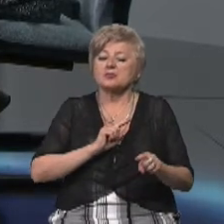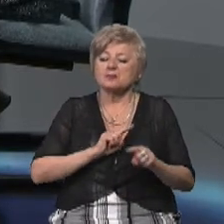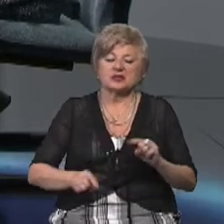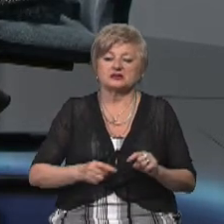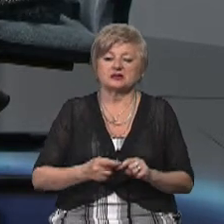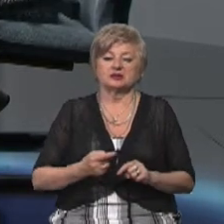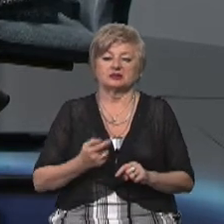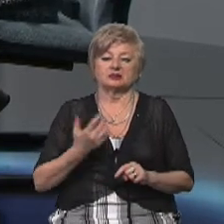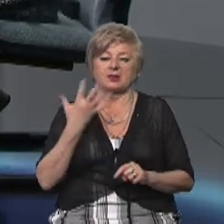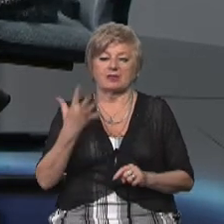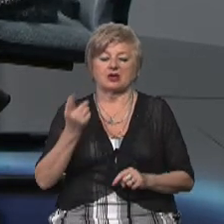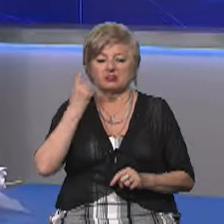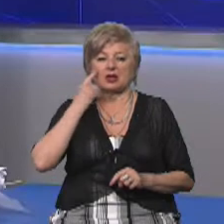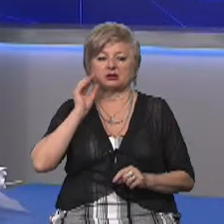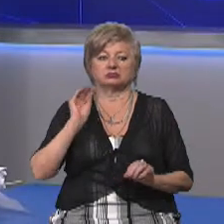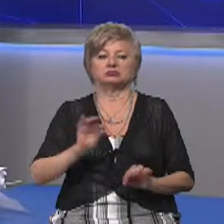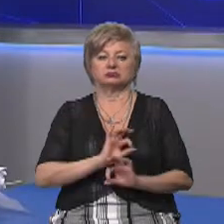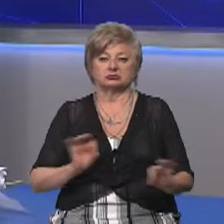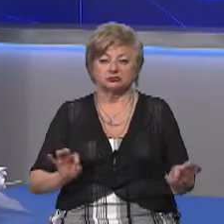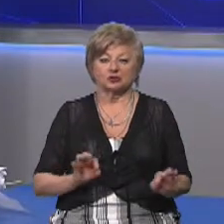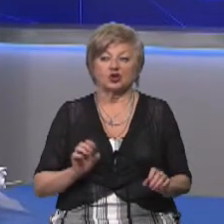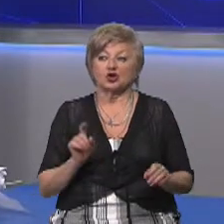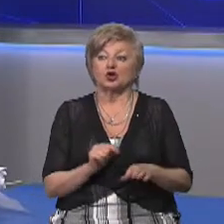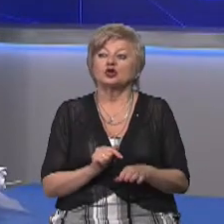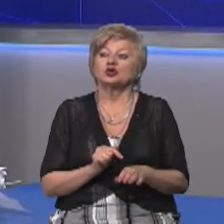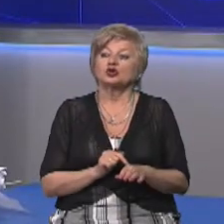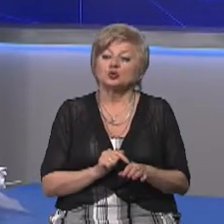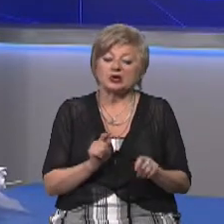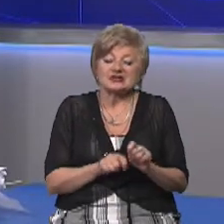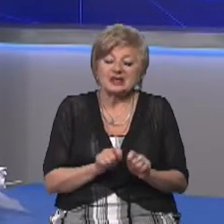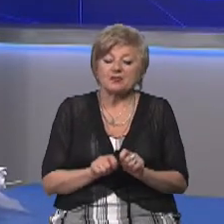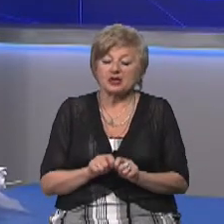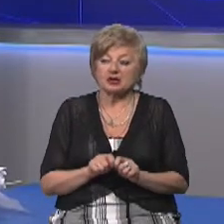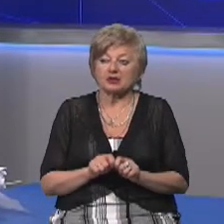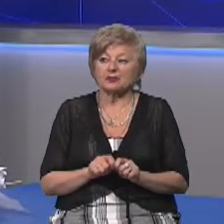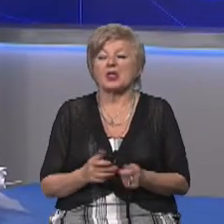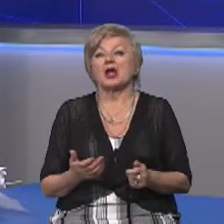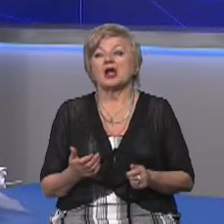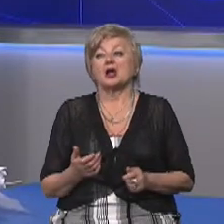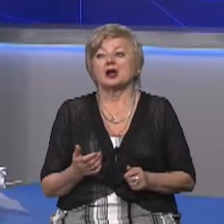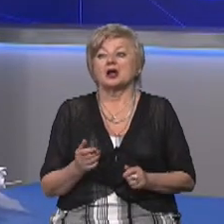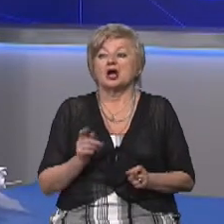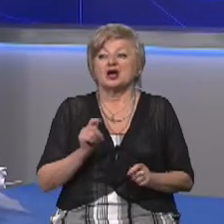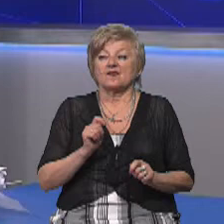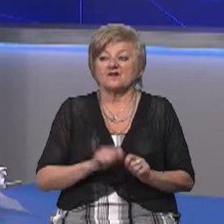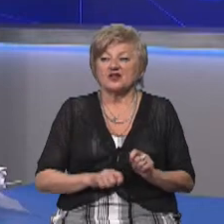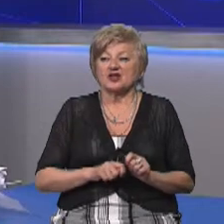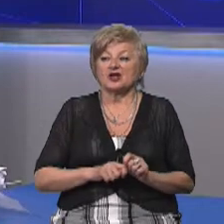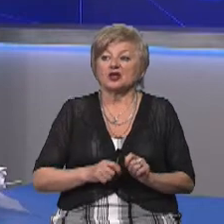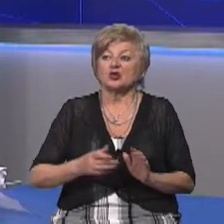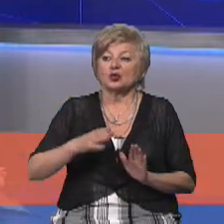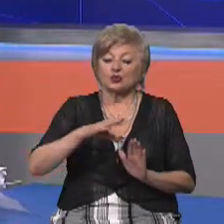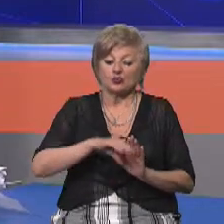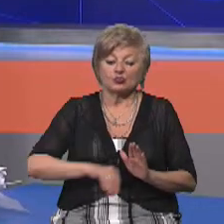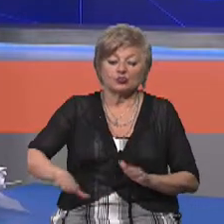5 балів. Що стосується замірів? Виміри в житлової чи